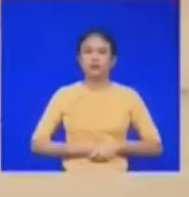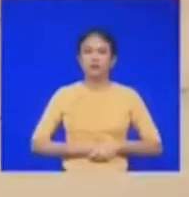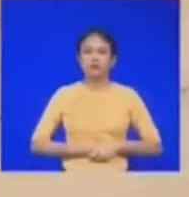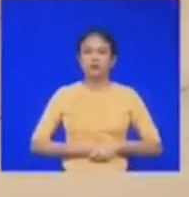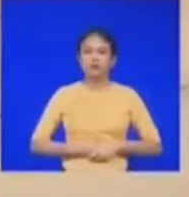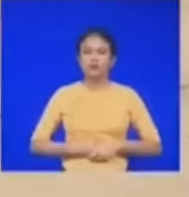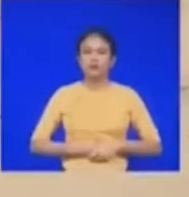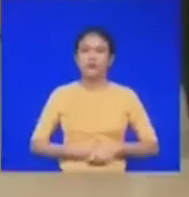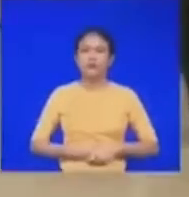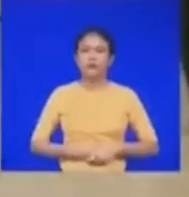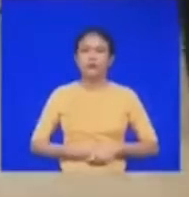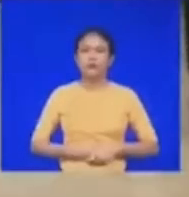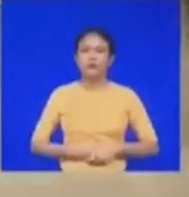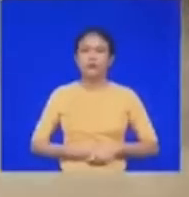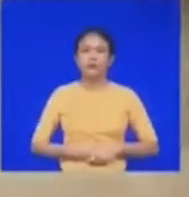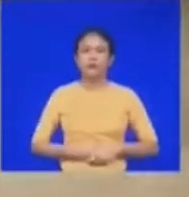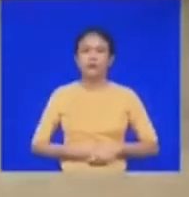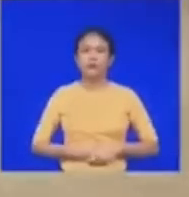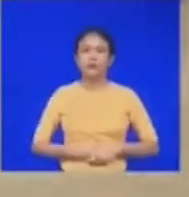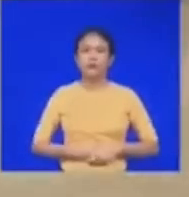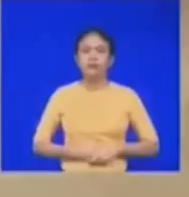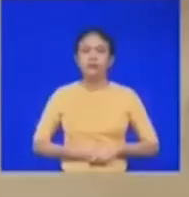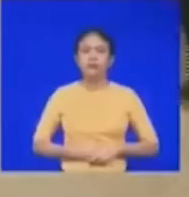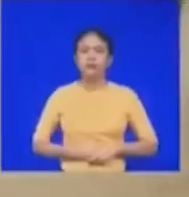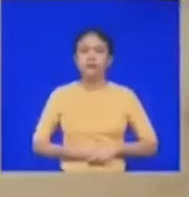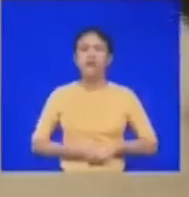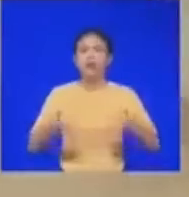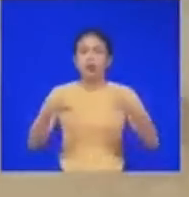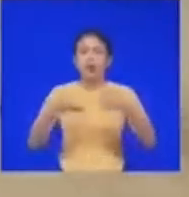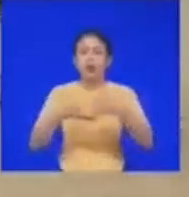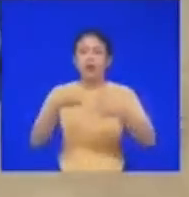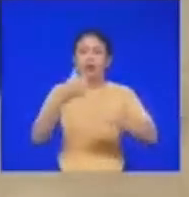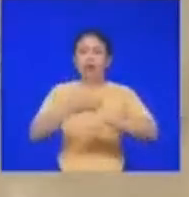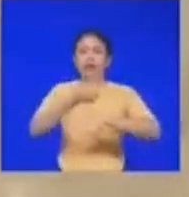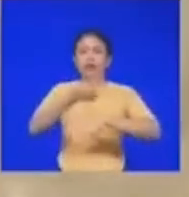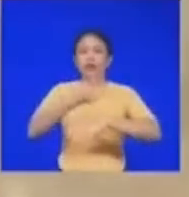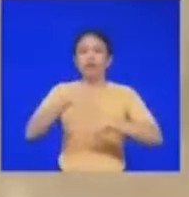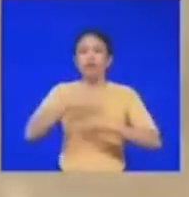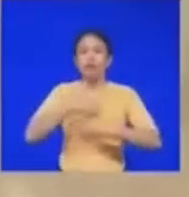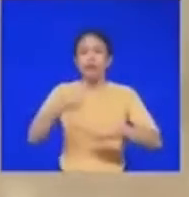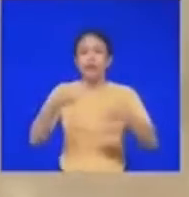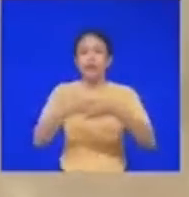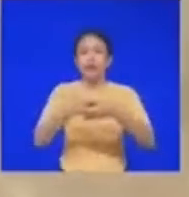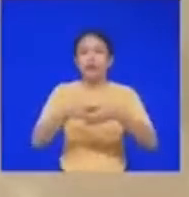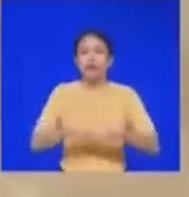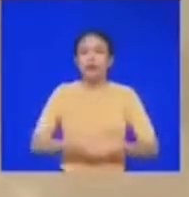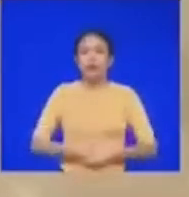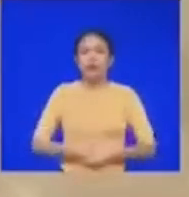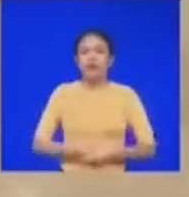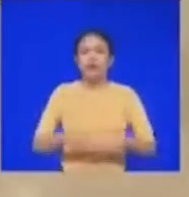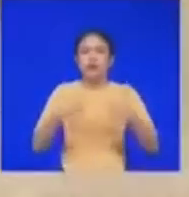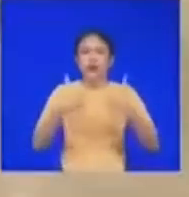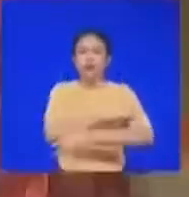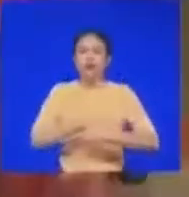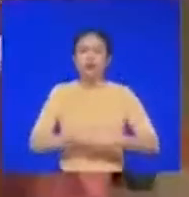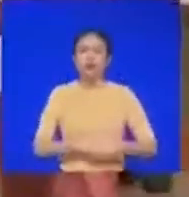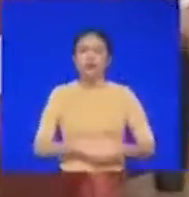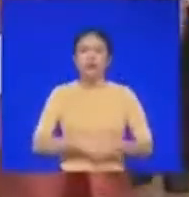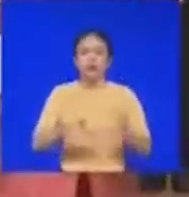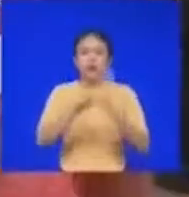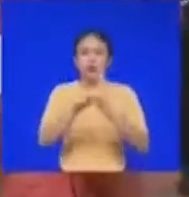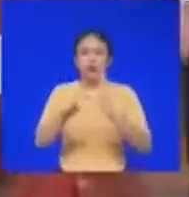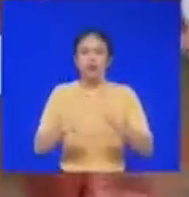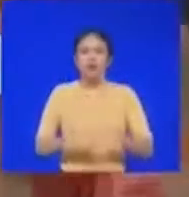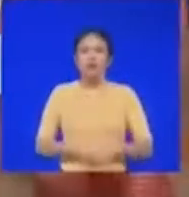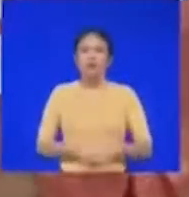ก่อตั้งโดยเนลล์ 3มิเนเรลล่ามีเป้าหมายเพื่อสนับสนุนสันติภาพและยุติความขัดแย้งการเดินทางเยือนเมนมาของ